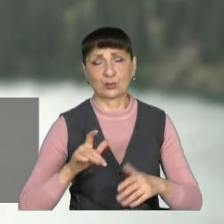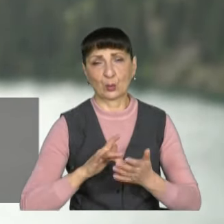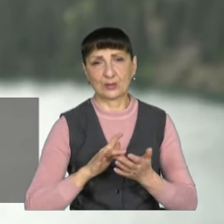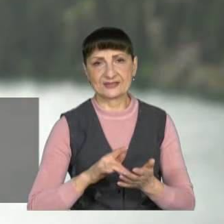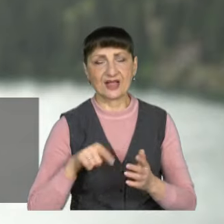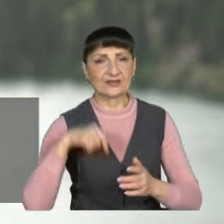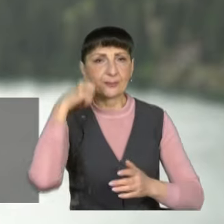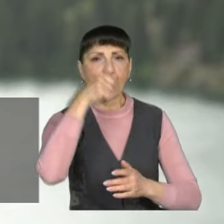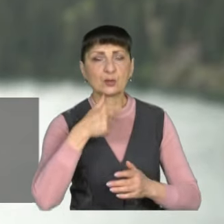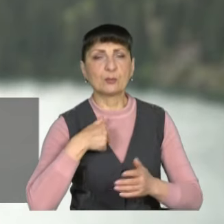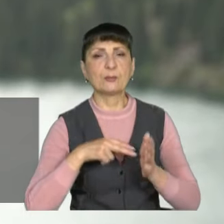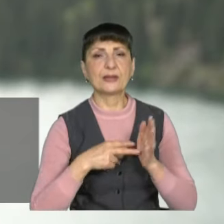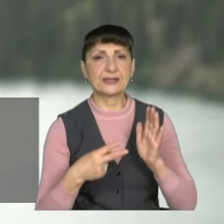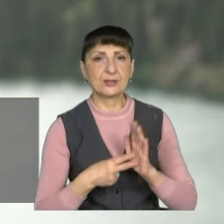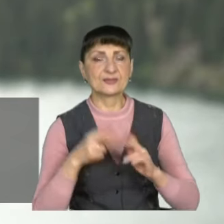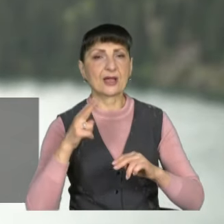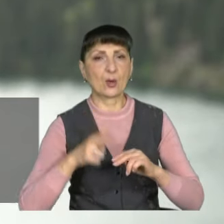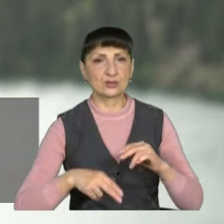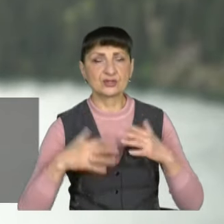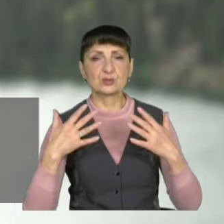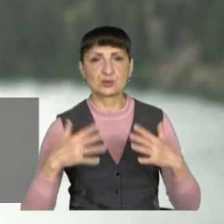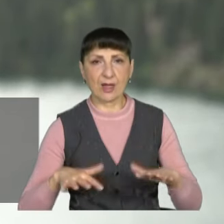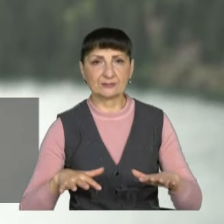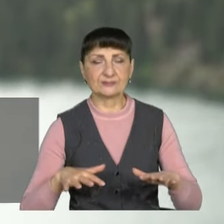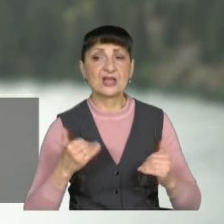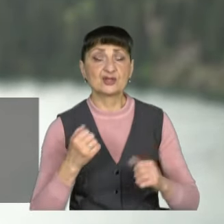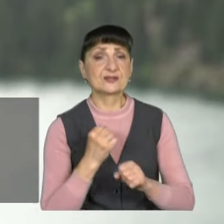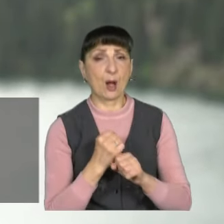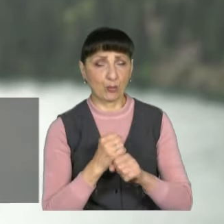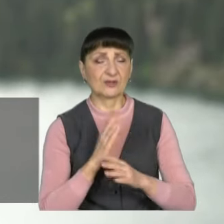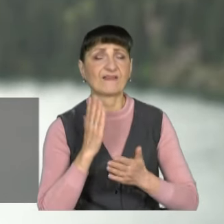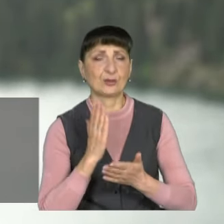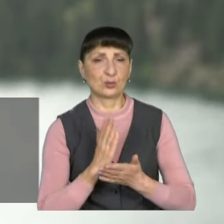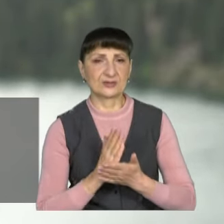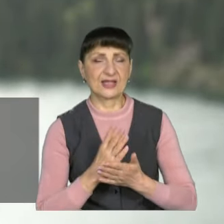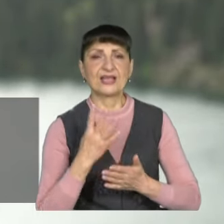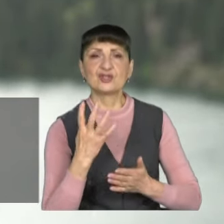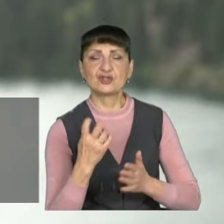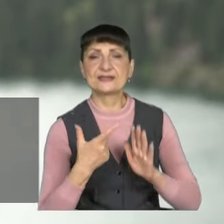туристов. В этом году мы планируем закончить уже, сейчас работы уже